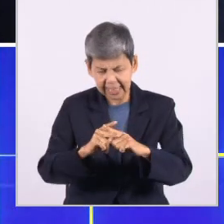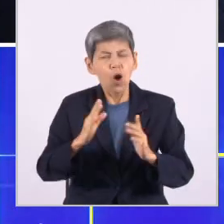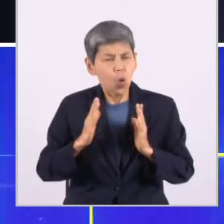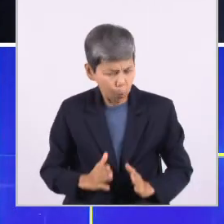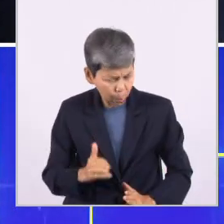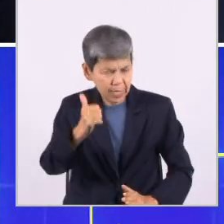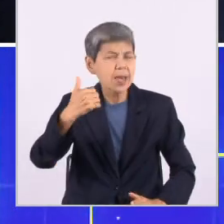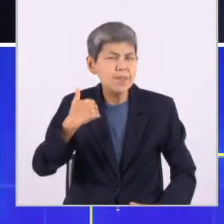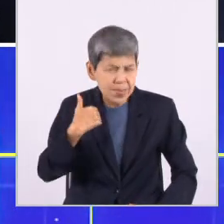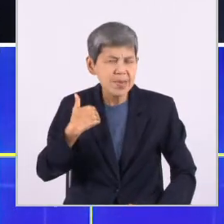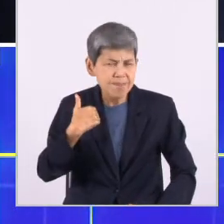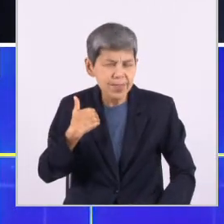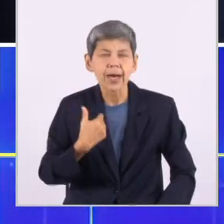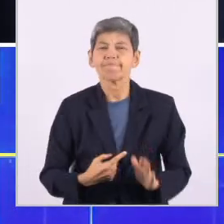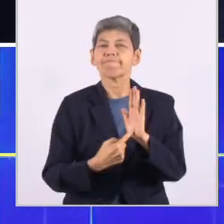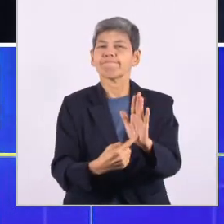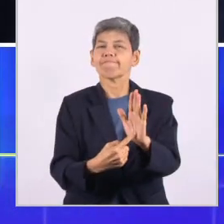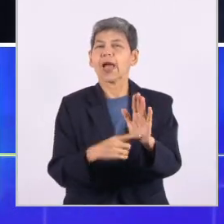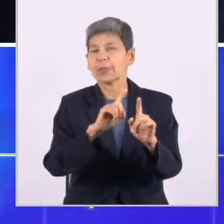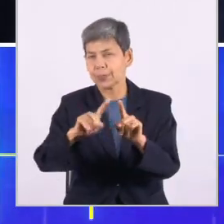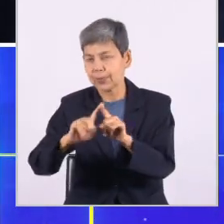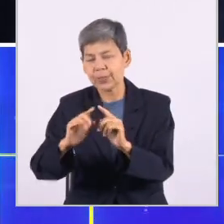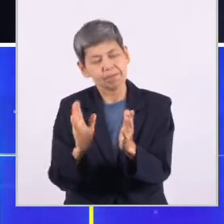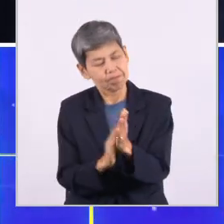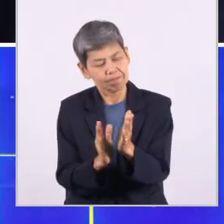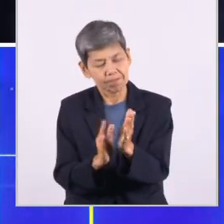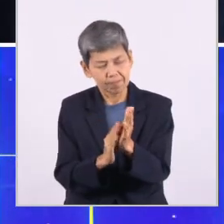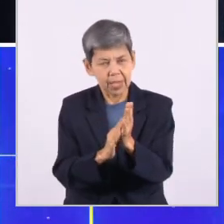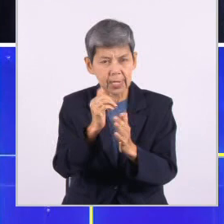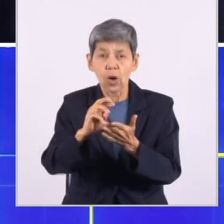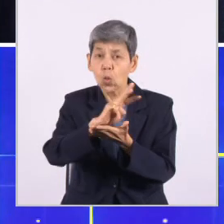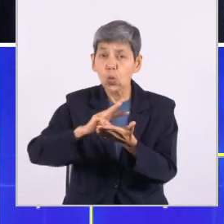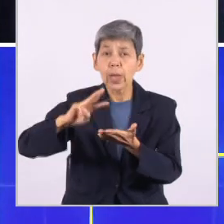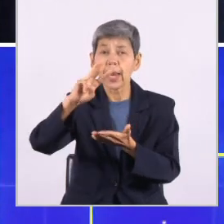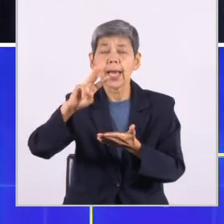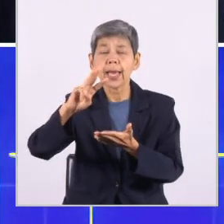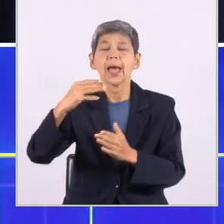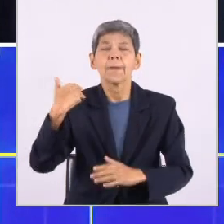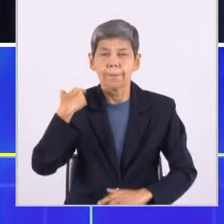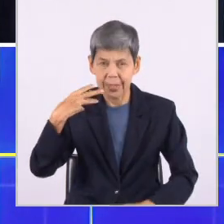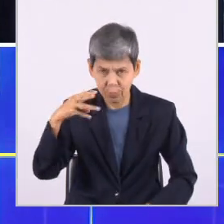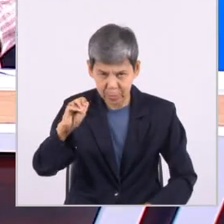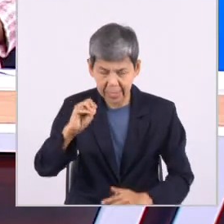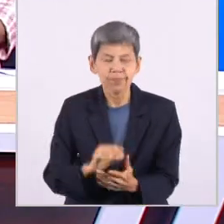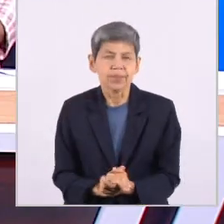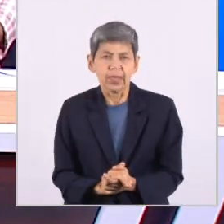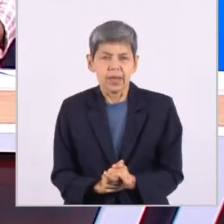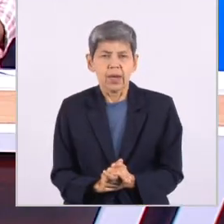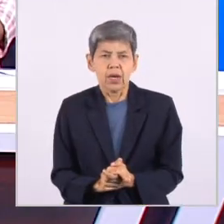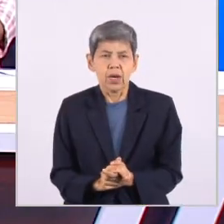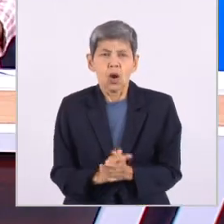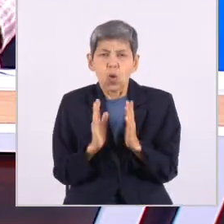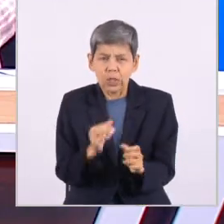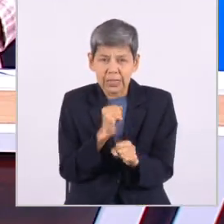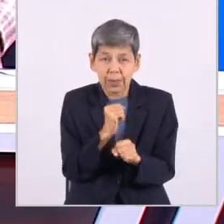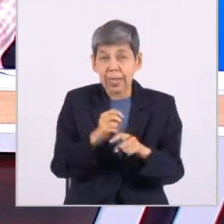นะคะเราก็นำเสนอหลากหลายมุมอะนะชื่นชมด้วยวิทยาลัยเทคนิคมีนบุรีในตลาดแรงงานเนี่ยเด็ก